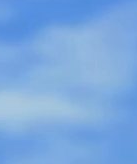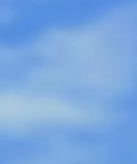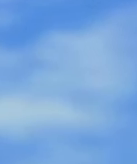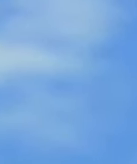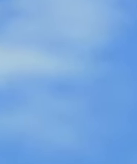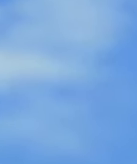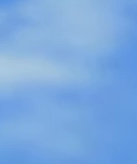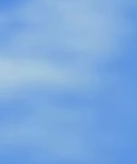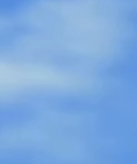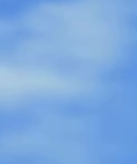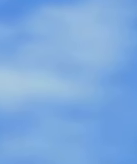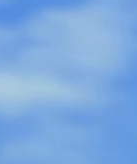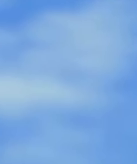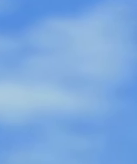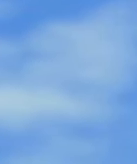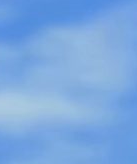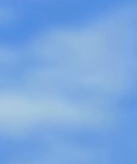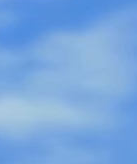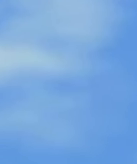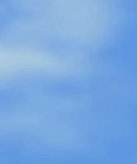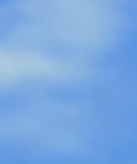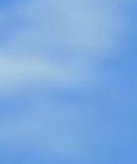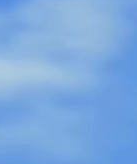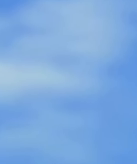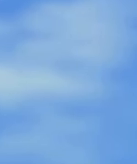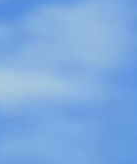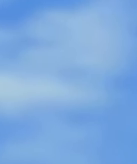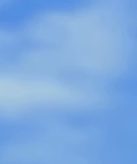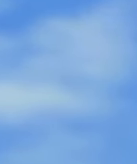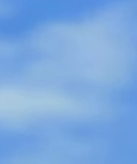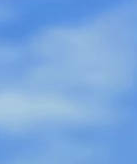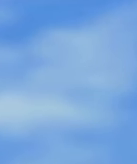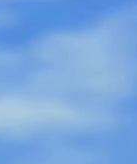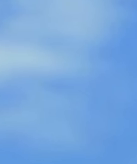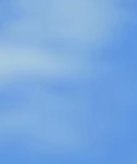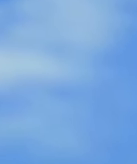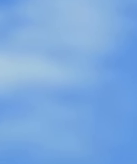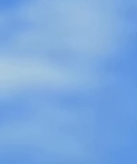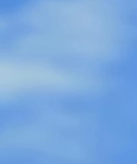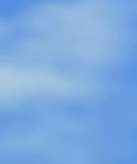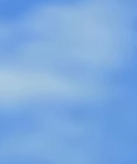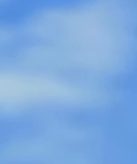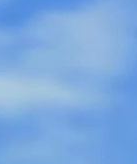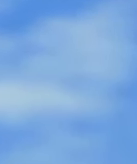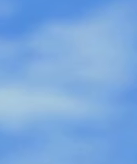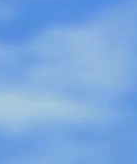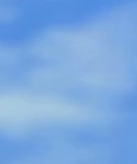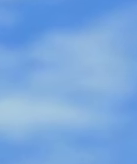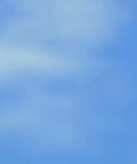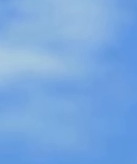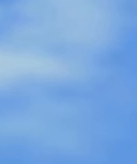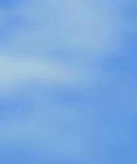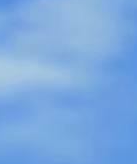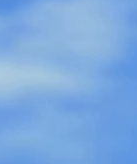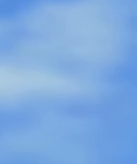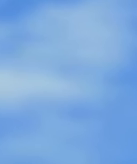untuk dari lapangan yang nantinya akan menjadi panggung untuk mengetahui siapa yang nantinya akan menjadi juara. Dan persiapan di lapangan sendiri meliputi tadinya